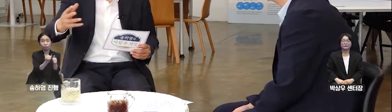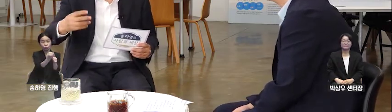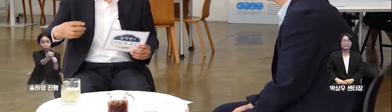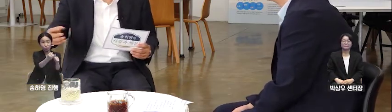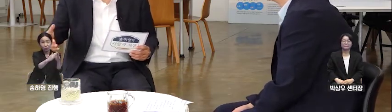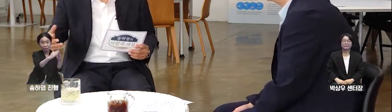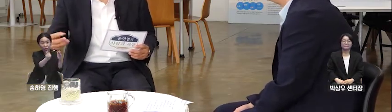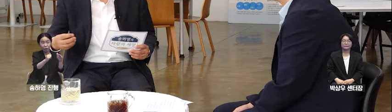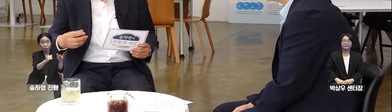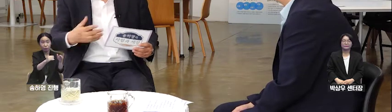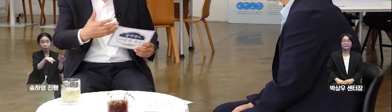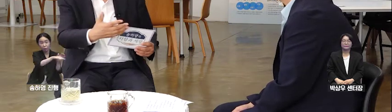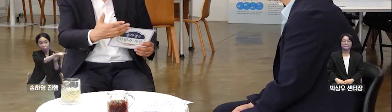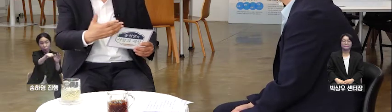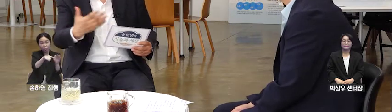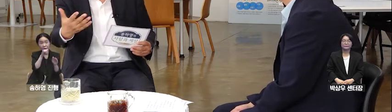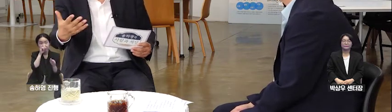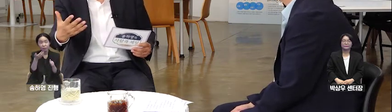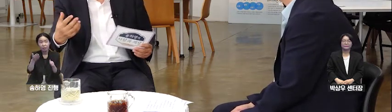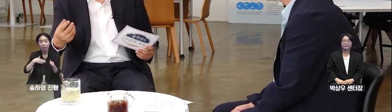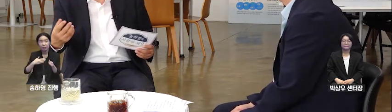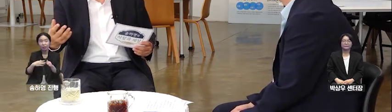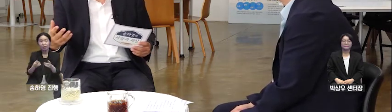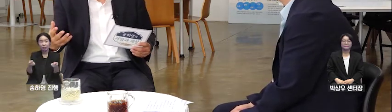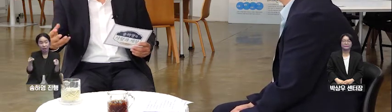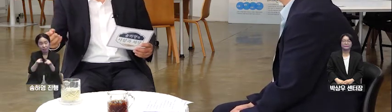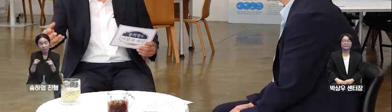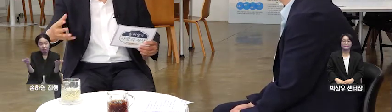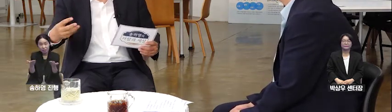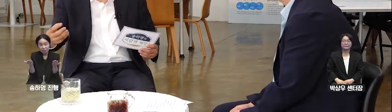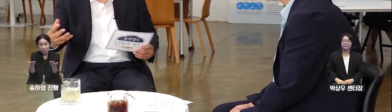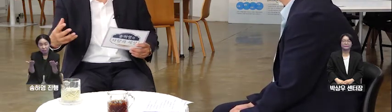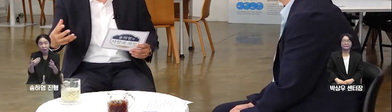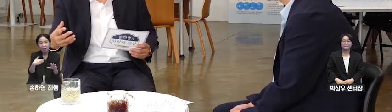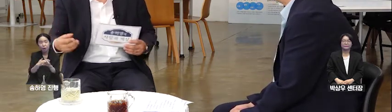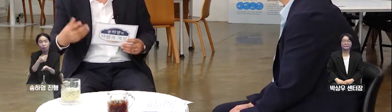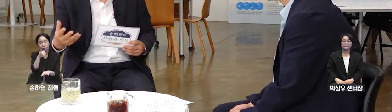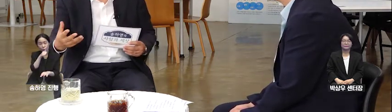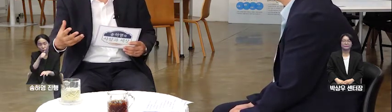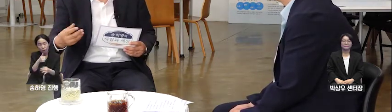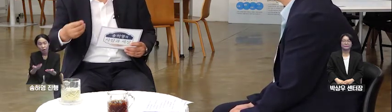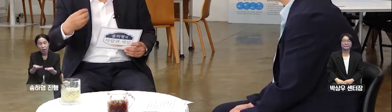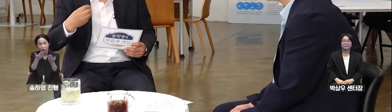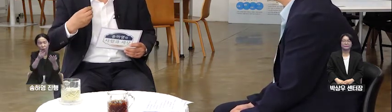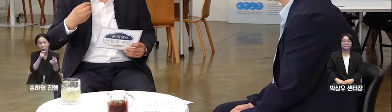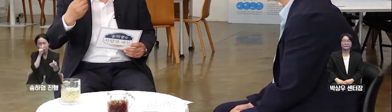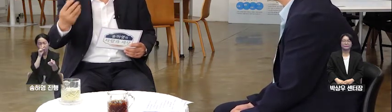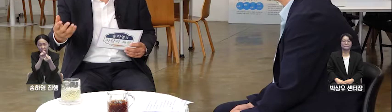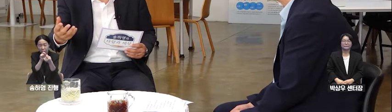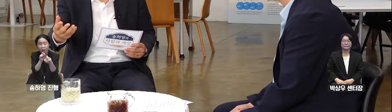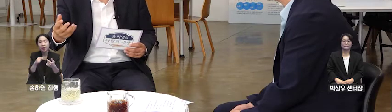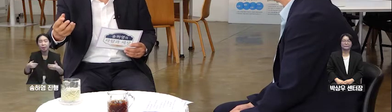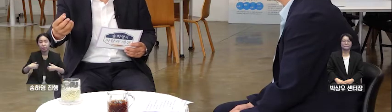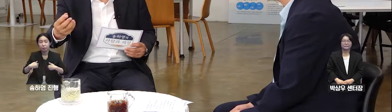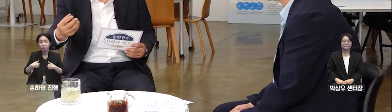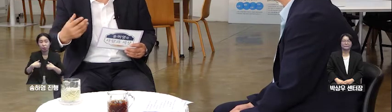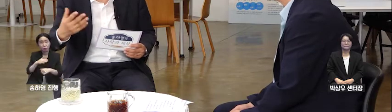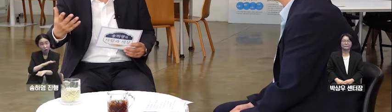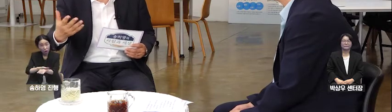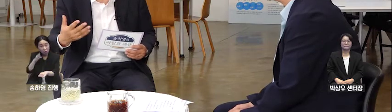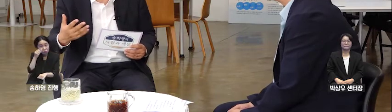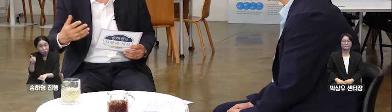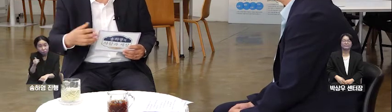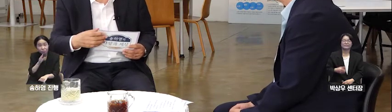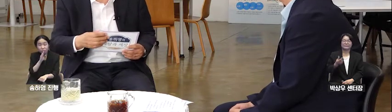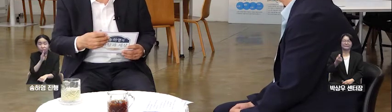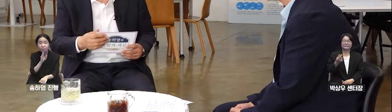처가분들은 원래 거기 있었지만 예. 예, 센터장님은 가서 이제 그분들하고 함께 뭘 하려면은 예, 소개도 하고 예, 친해져야